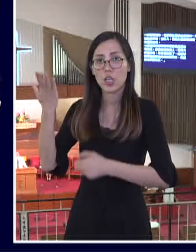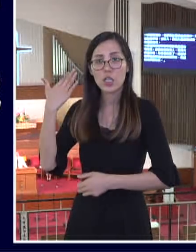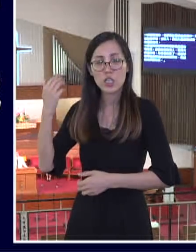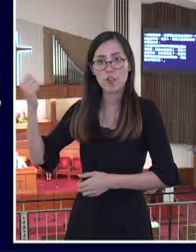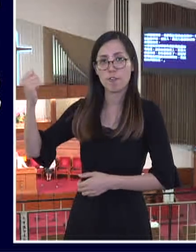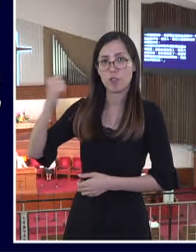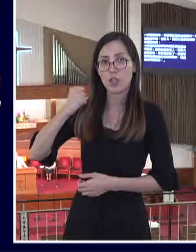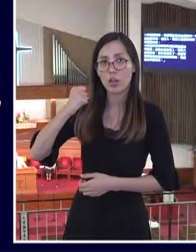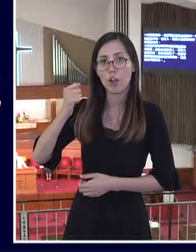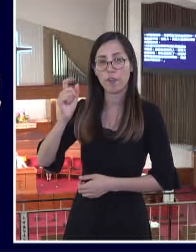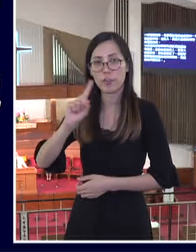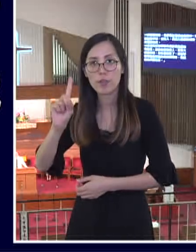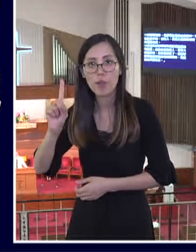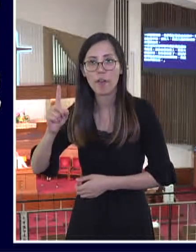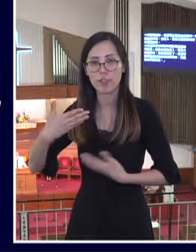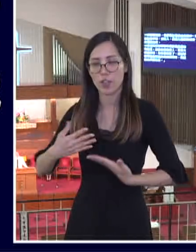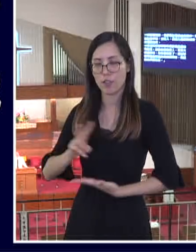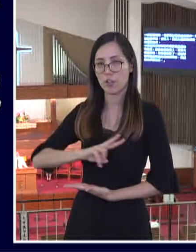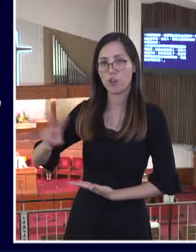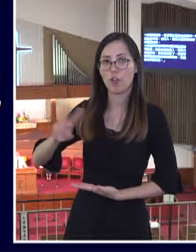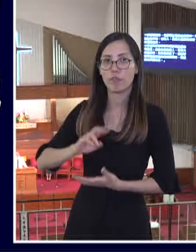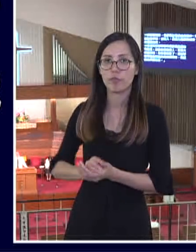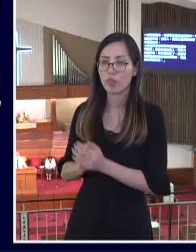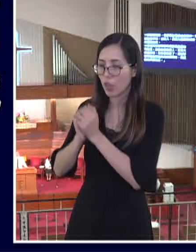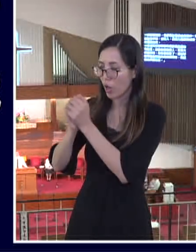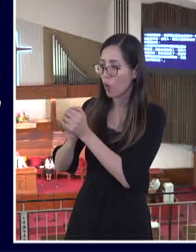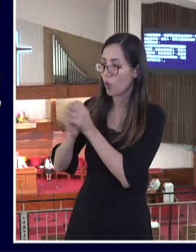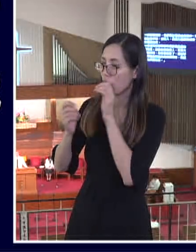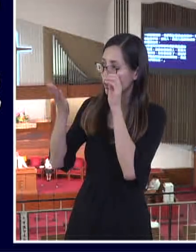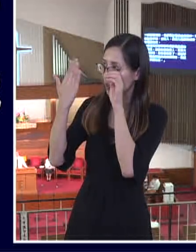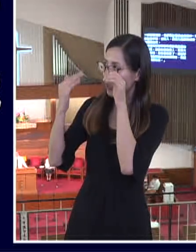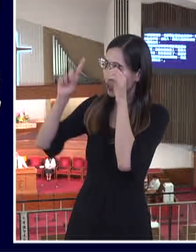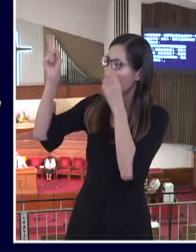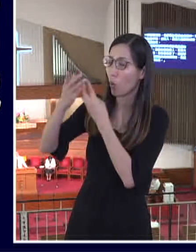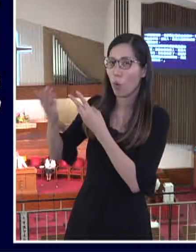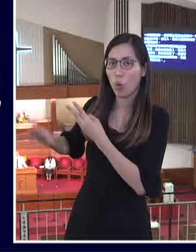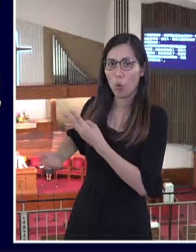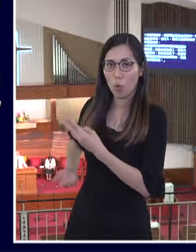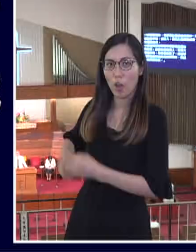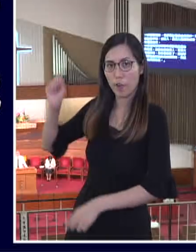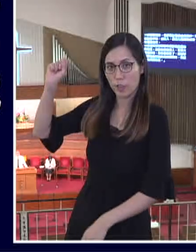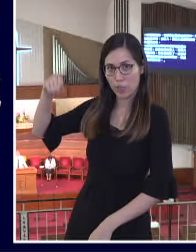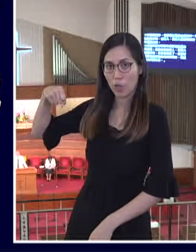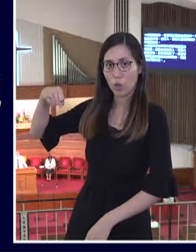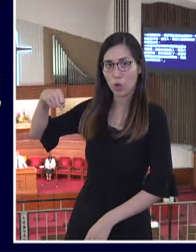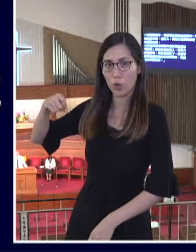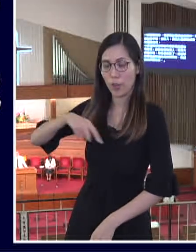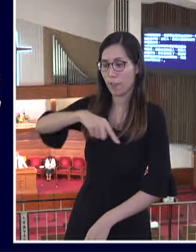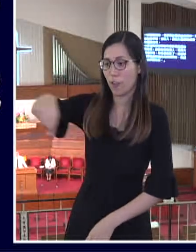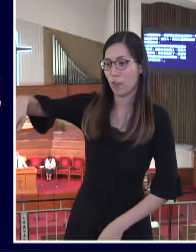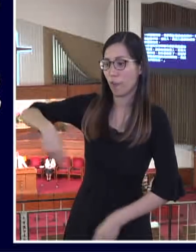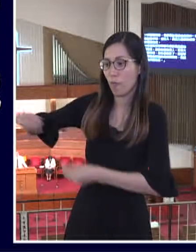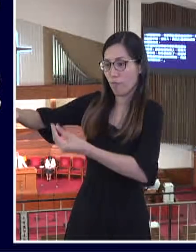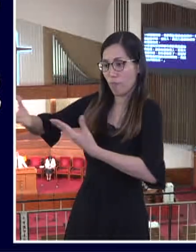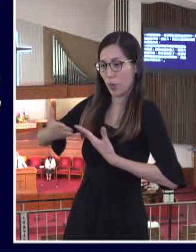还是如何。求你将耶和华那日应许我的这山地给我，那里有亚纳族